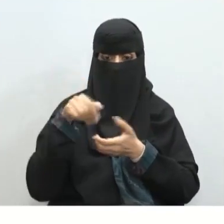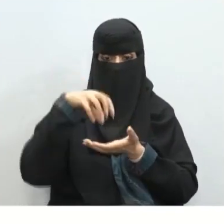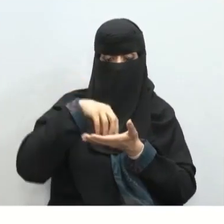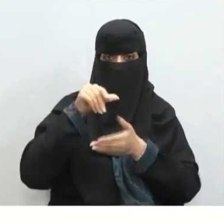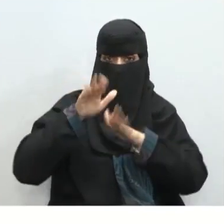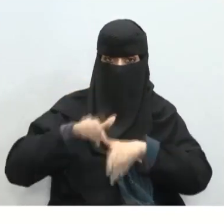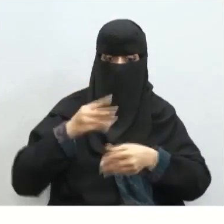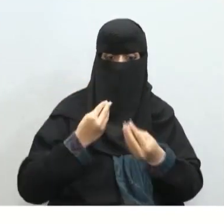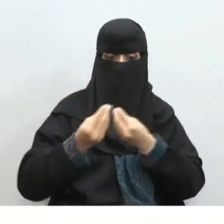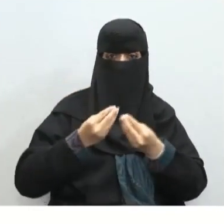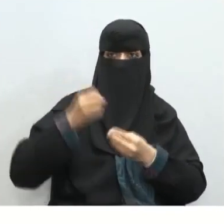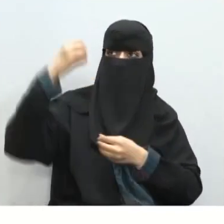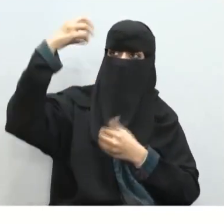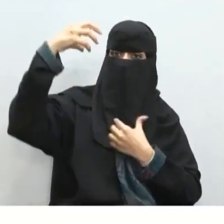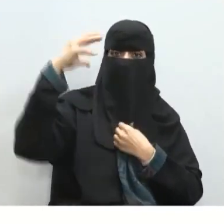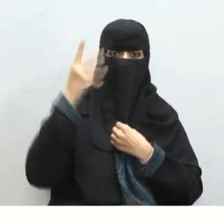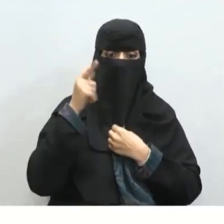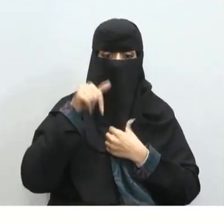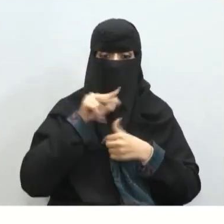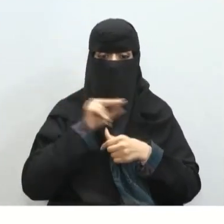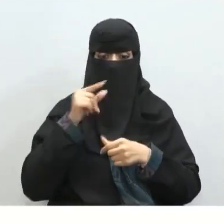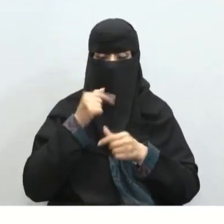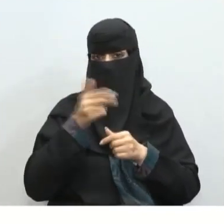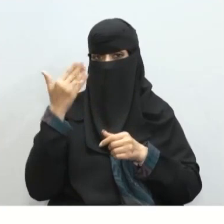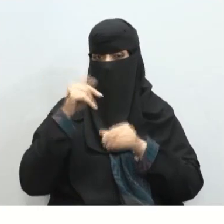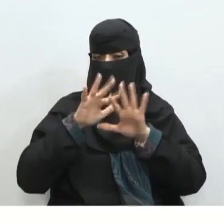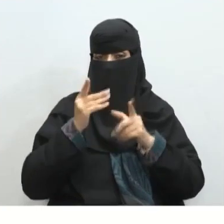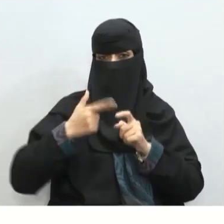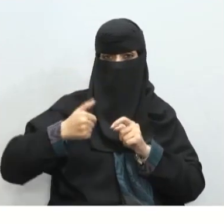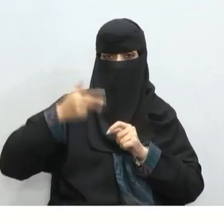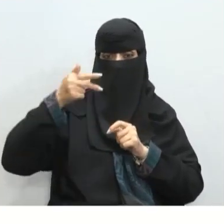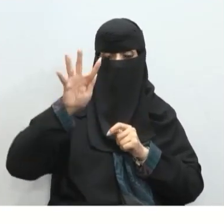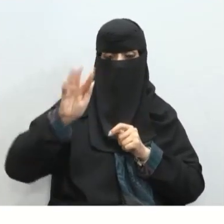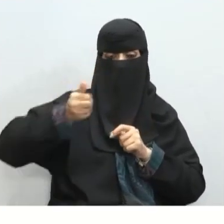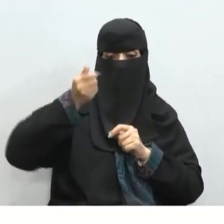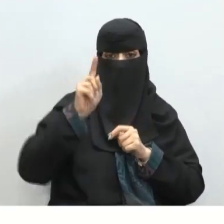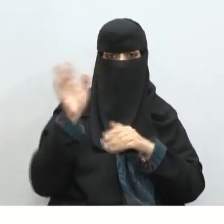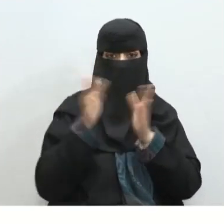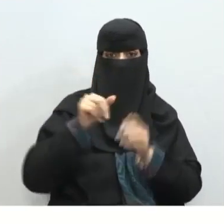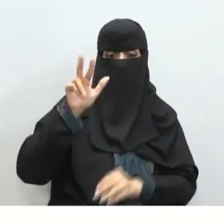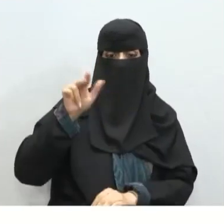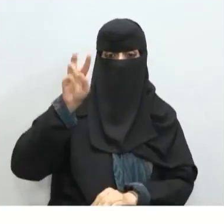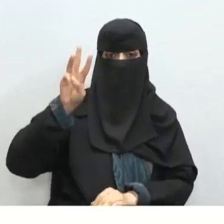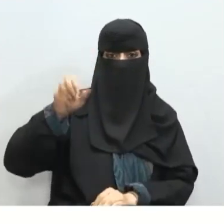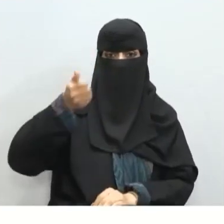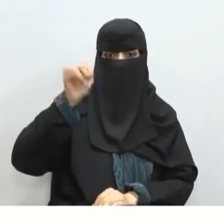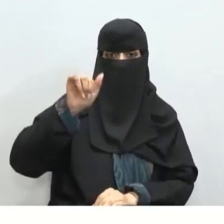حدوث التفاعلات الضوئيه مثل ما تعلمنا هذه التفاعلات تحدث في غشاء الثايلاكويد